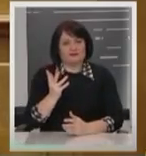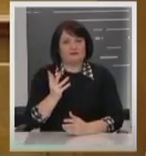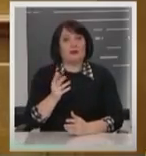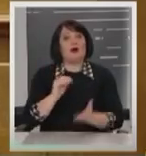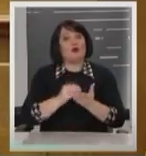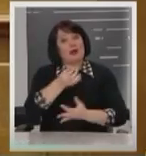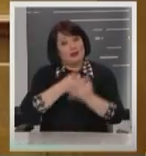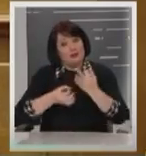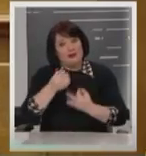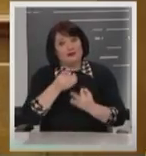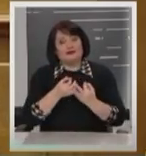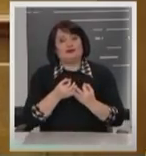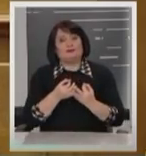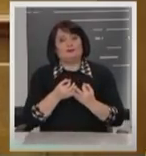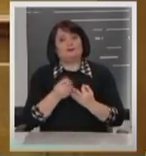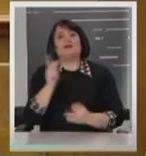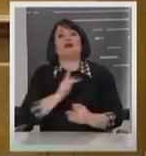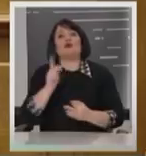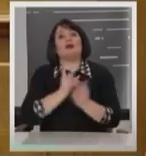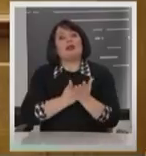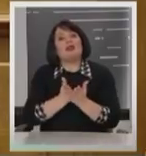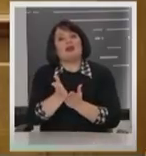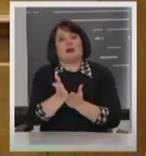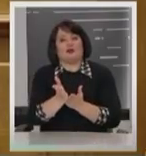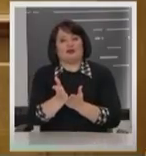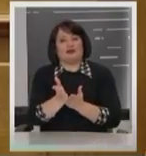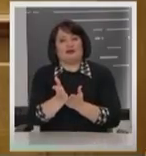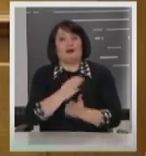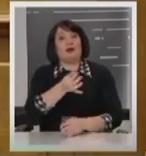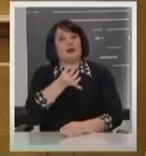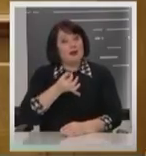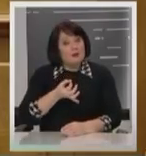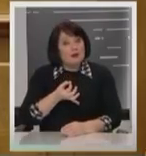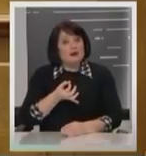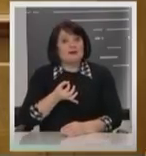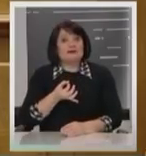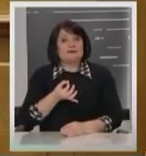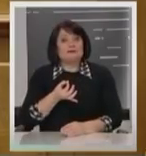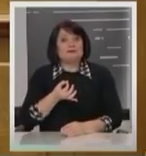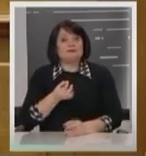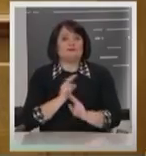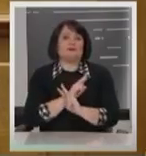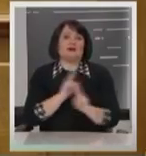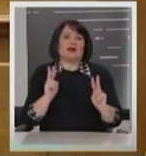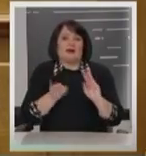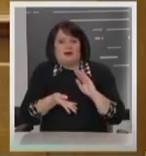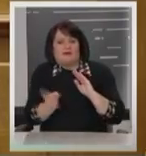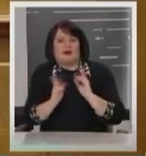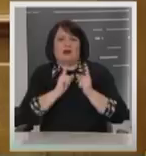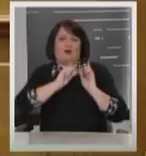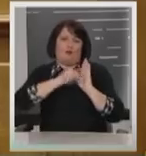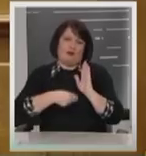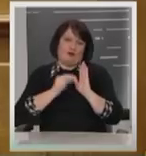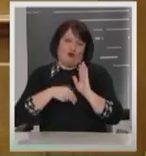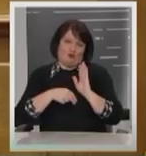μας μιλήσετε για κοινωνική δικαιοσύνη. Θα μας μιλήσετε για καθαρή έξοδο από τα